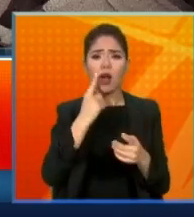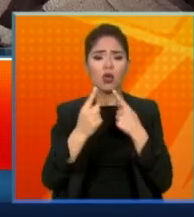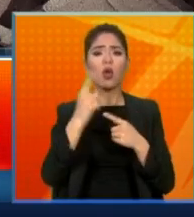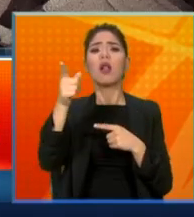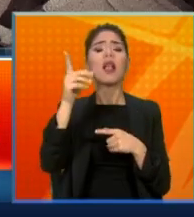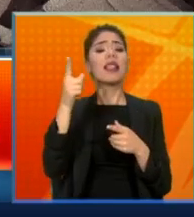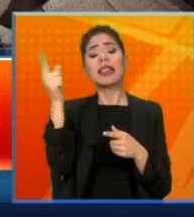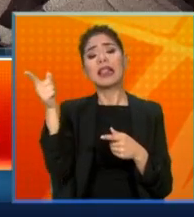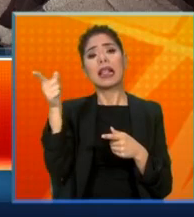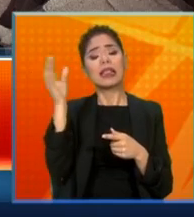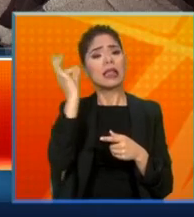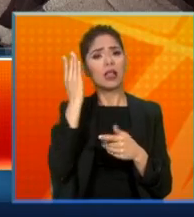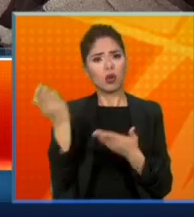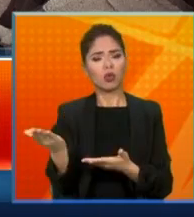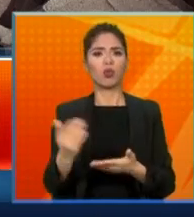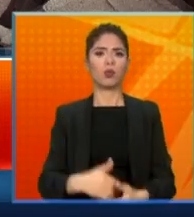durum için.